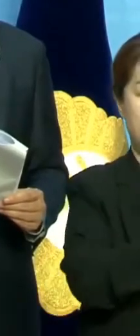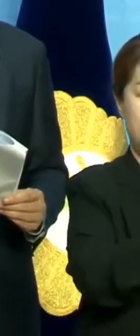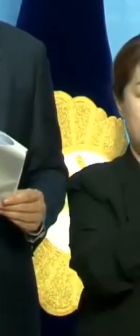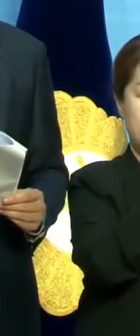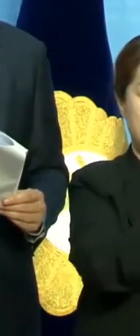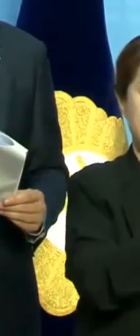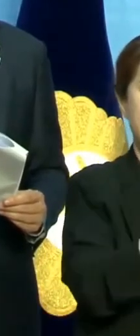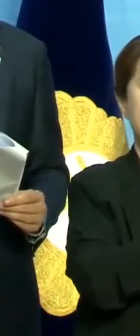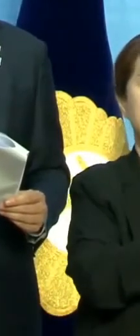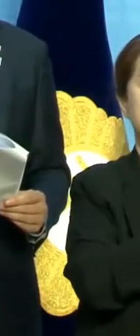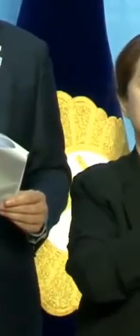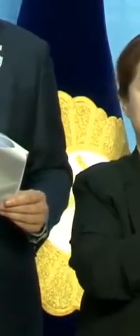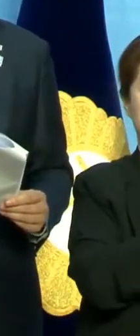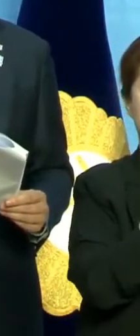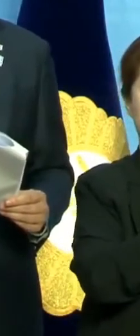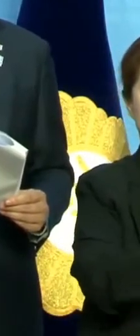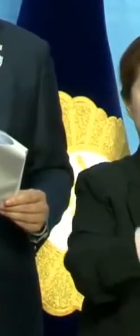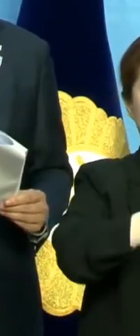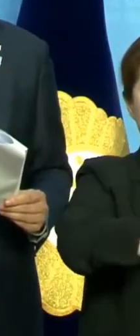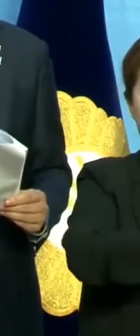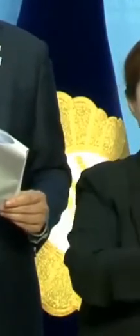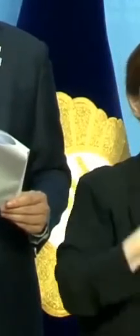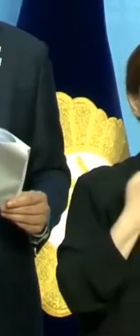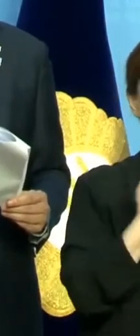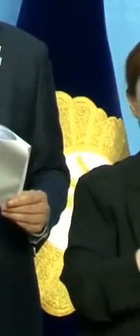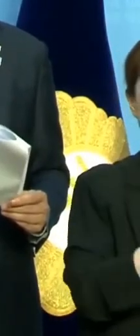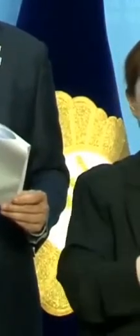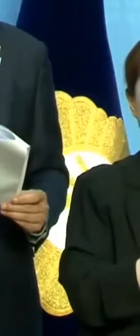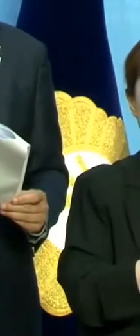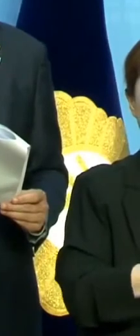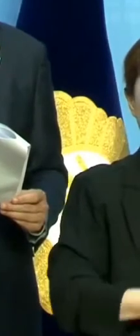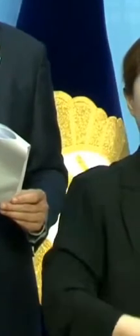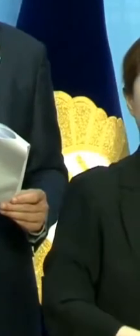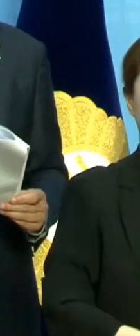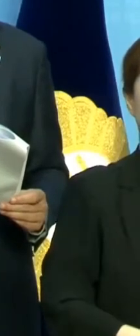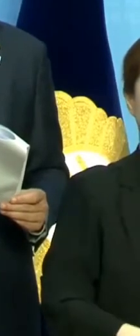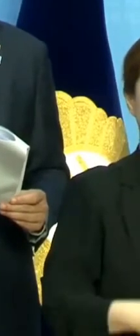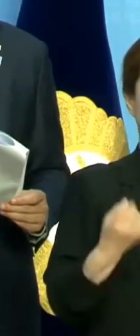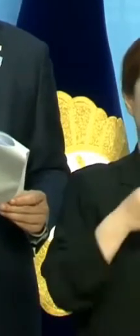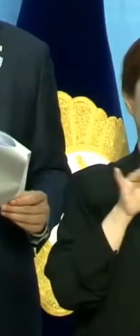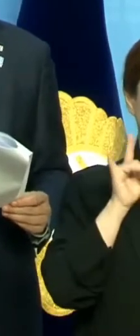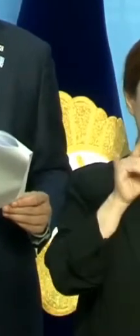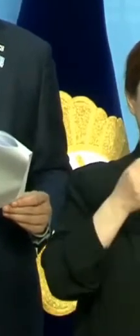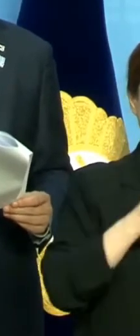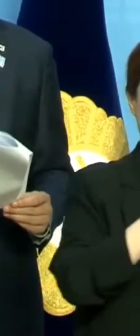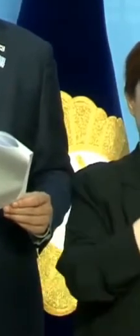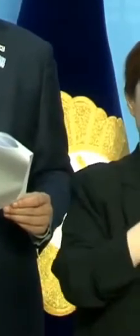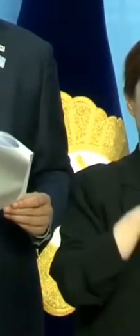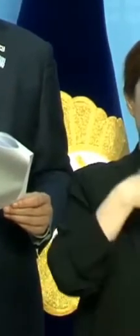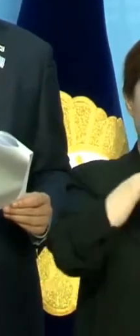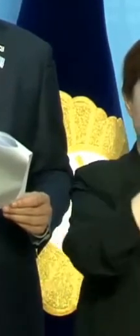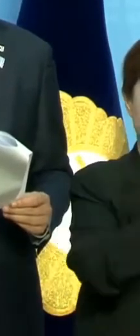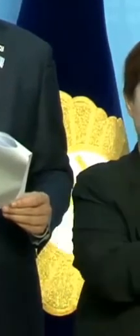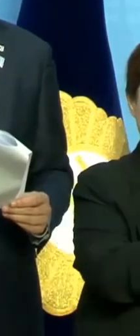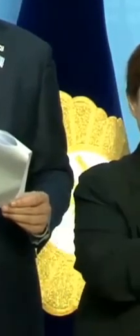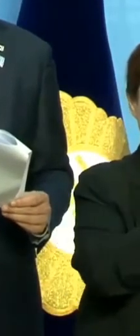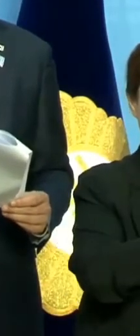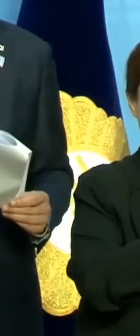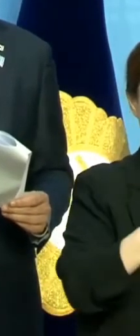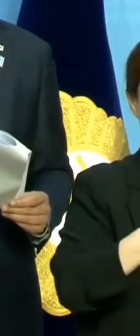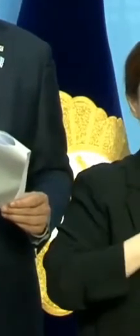선수 죽이기 수법입니다. 두 번째, 고유민 선수는 현대건설 배구단에 속아 이미 탈퇴 선수가 된